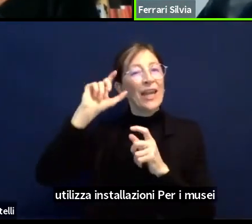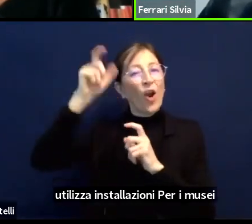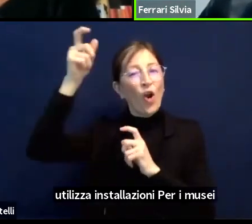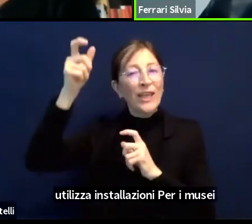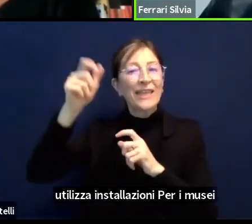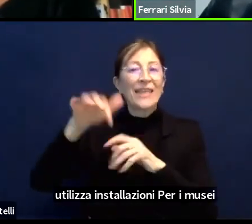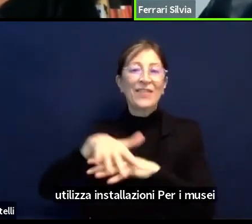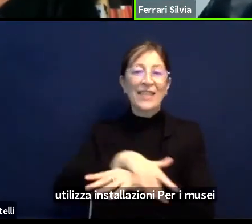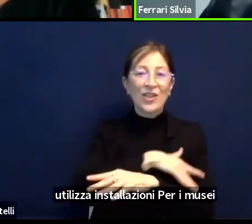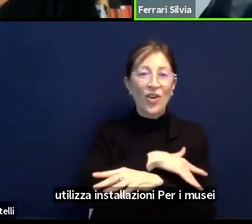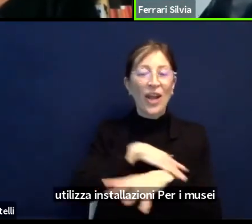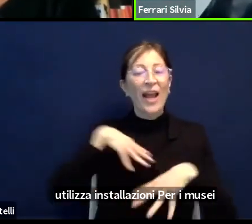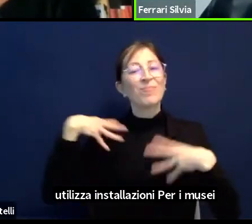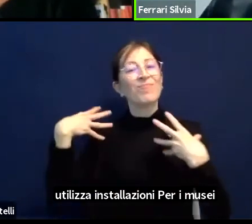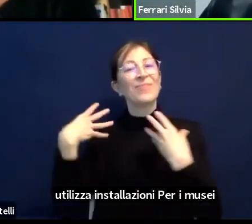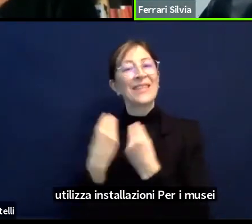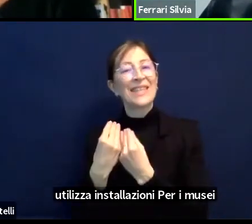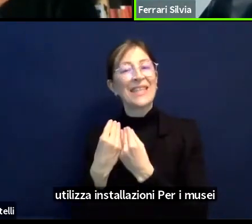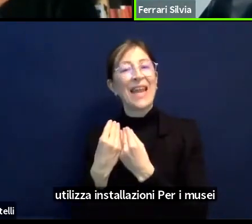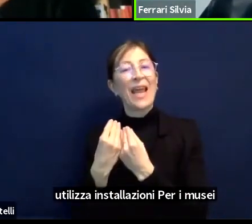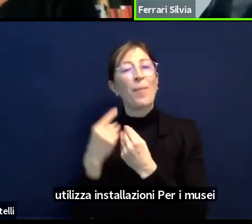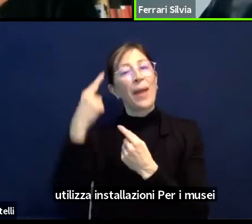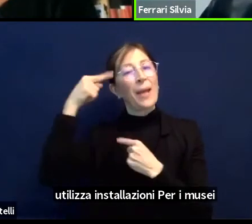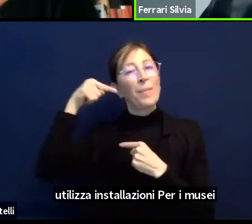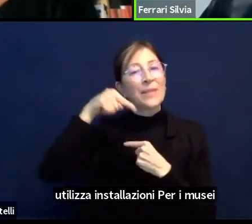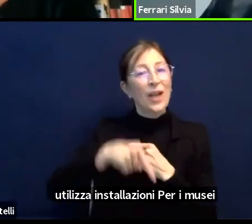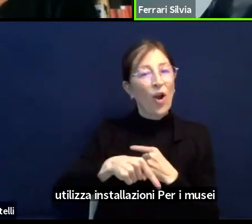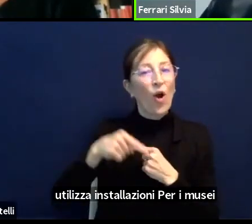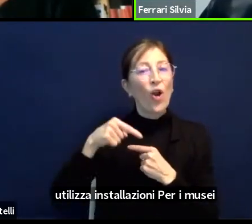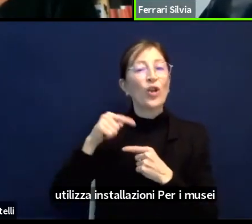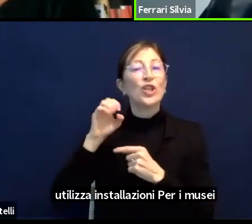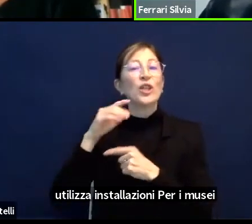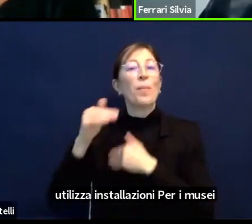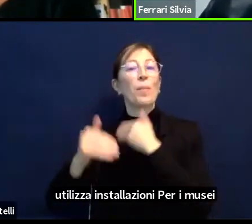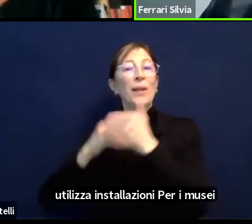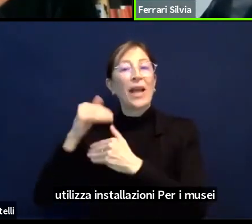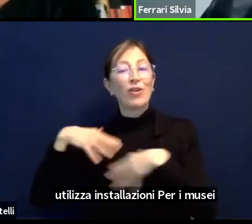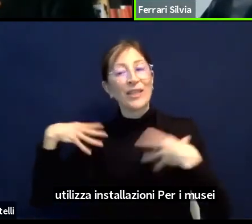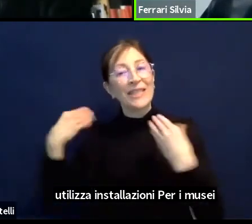e pedagogisti per sviluppare modelli educativi di frontiera. Prego.